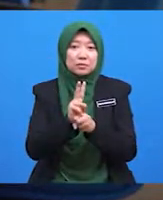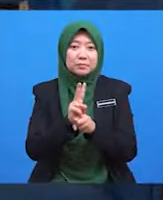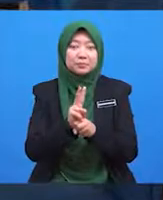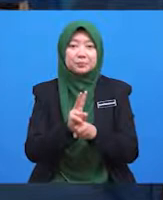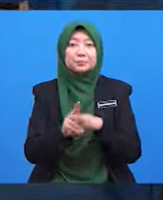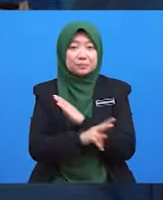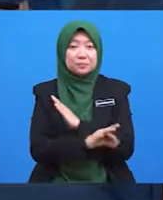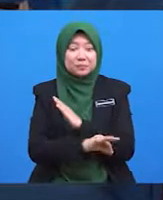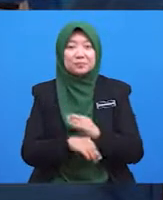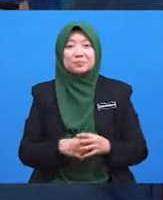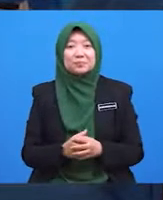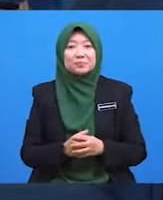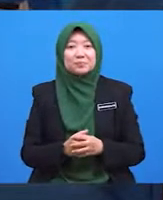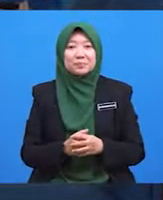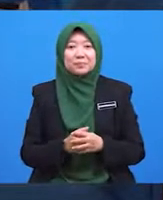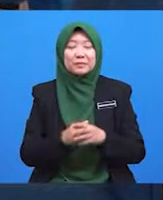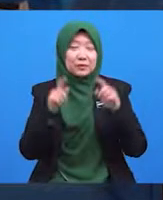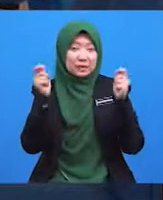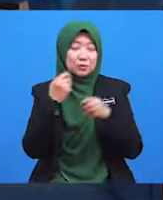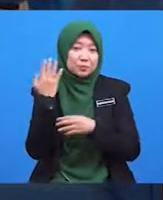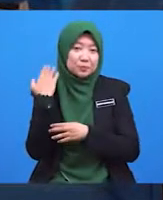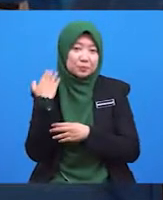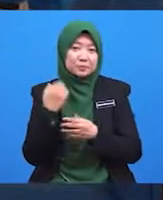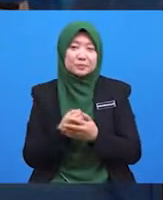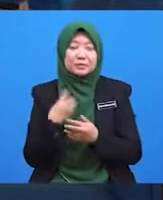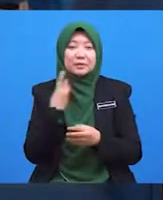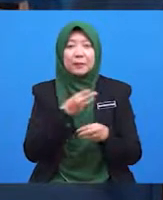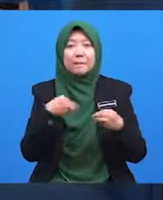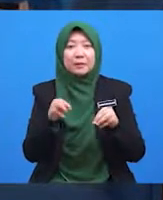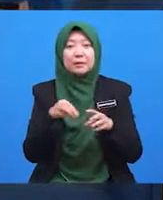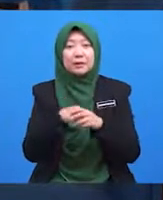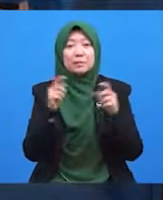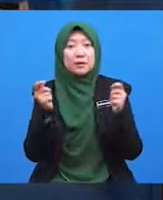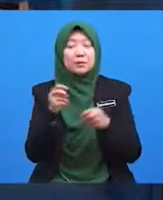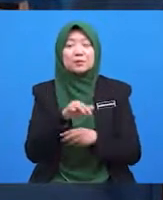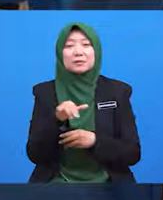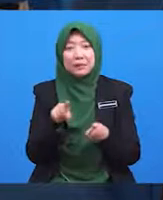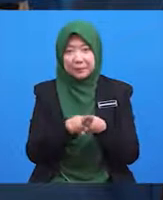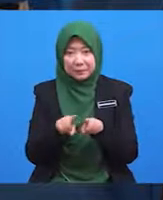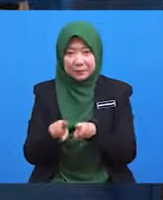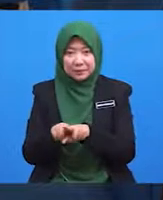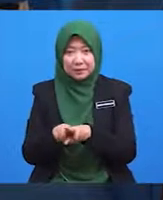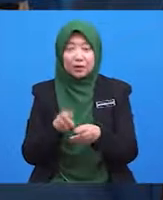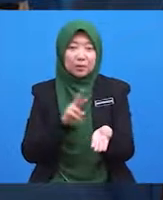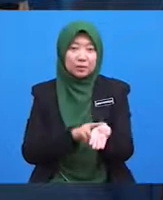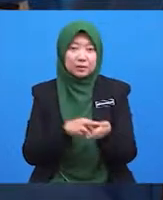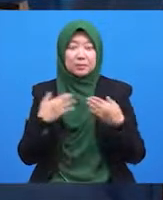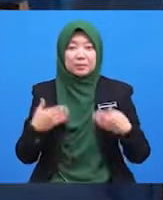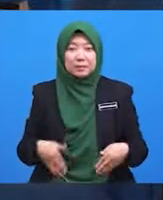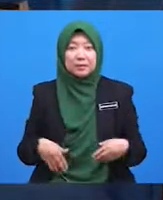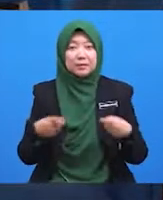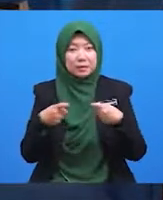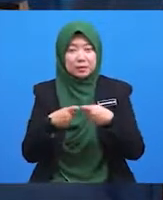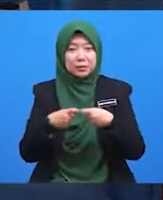Sharif. Seperti episod sebelum ini, kita masih berada dalam tajuk yang sama iaitu Rawatan Badan